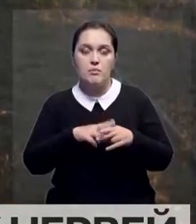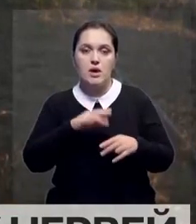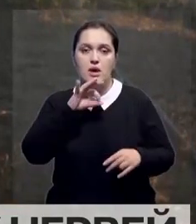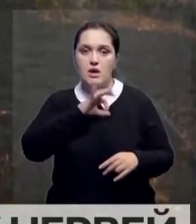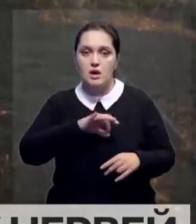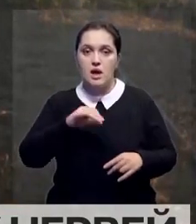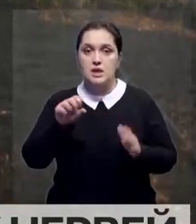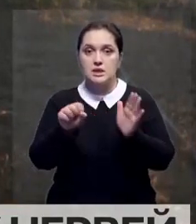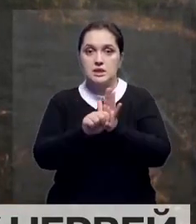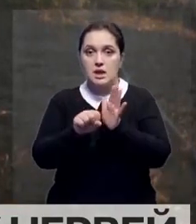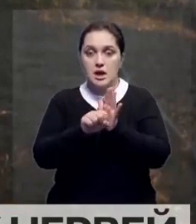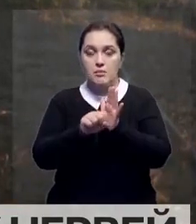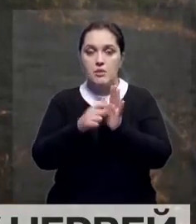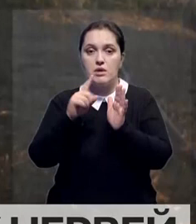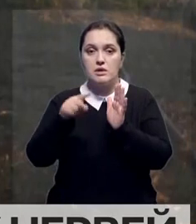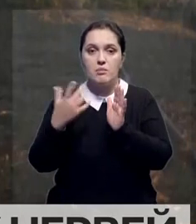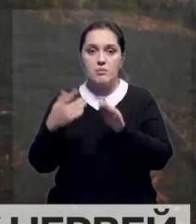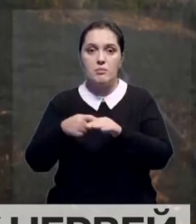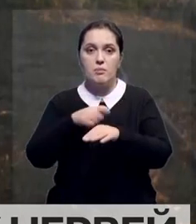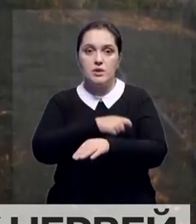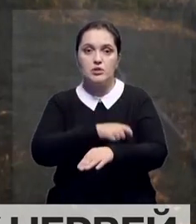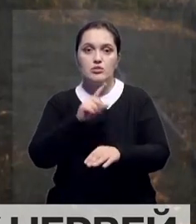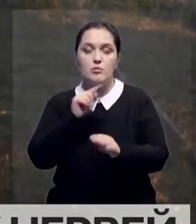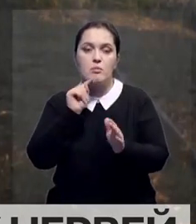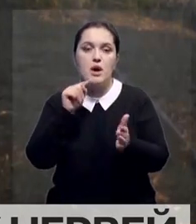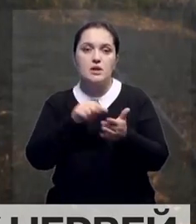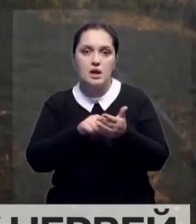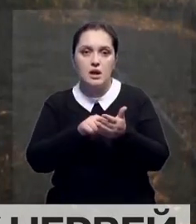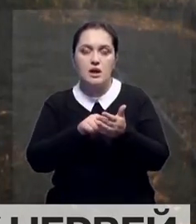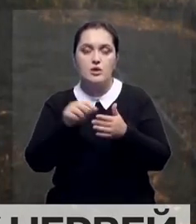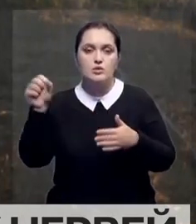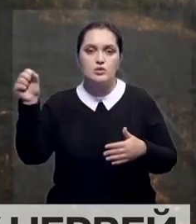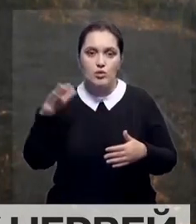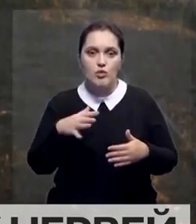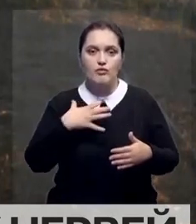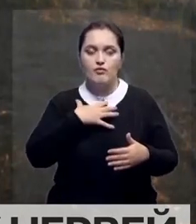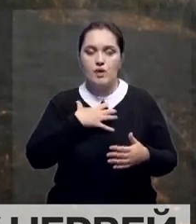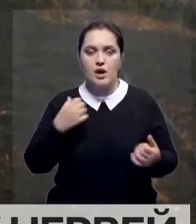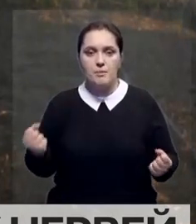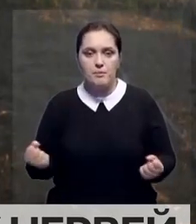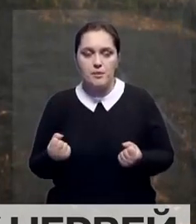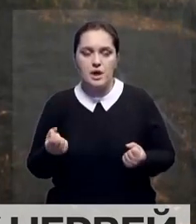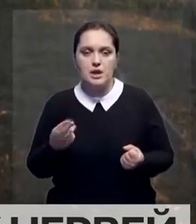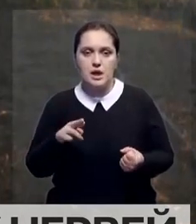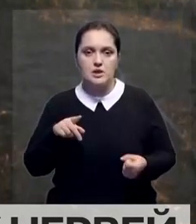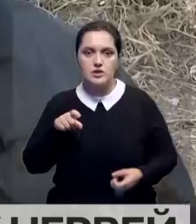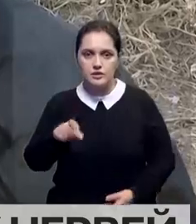Зимой мы поднимаем этот борт на 1,5 метра, чтобы попадало солнце, и закроем соломой. Важно поддерживать температуру для